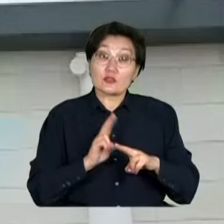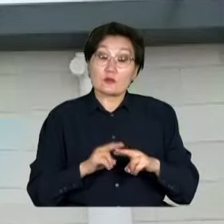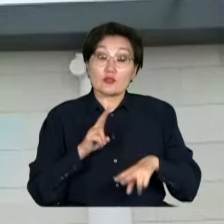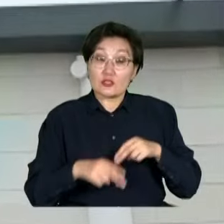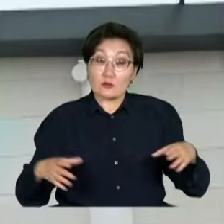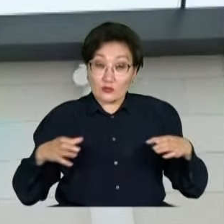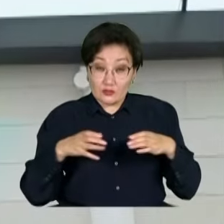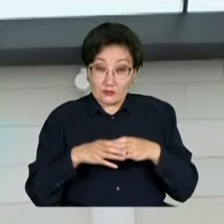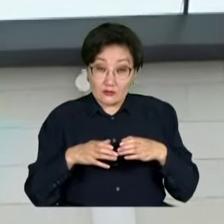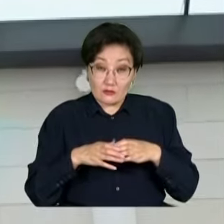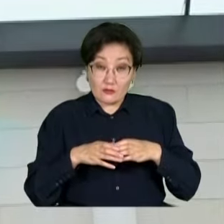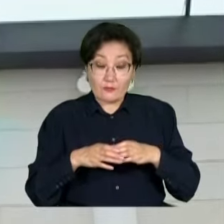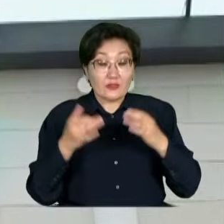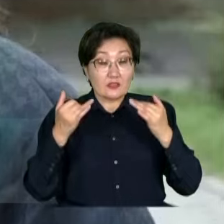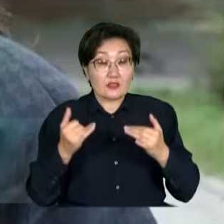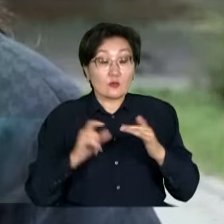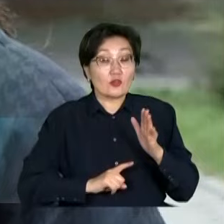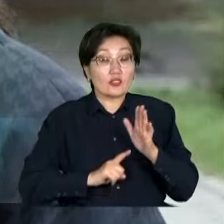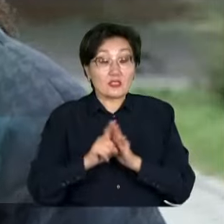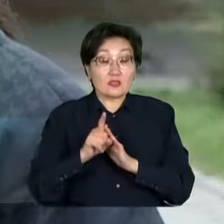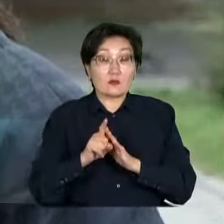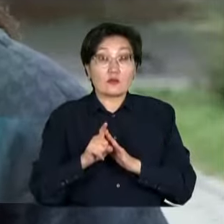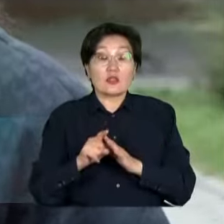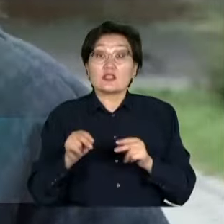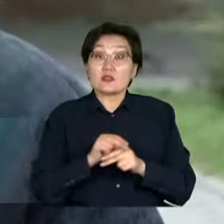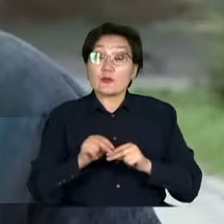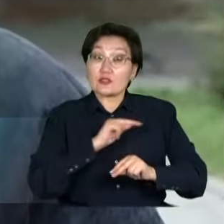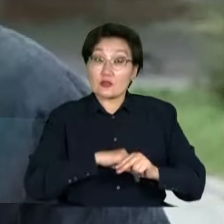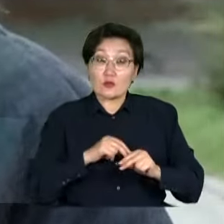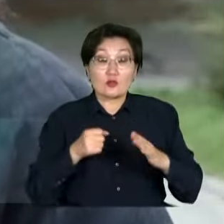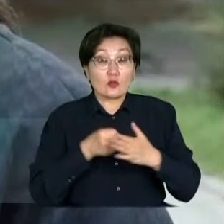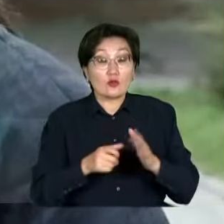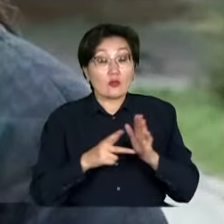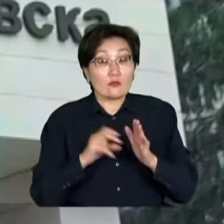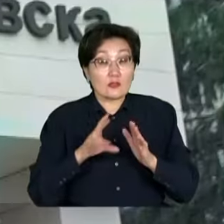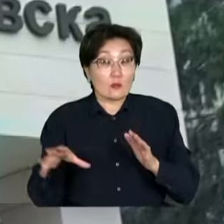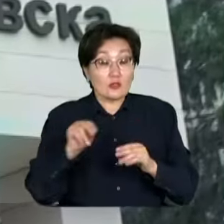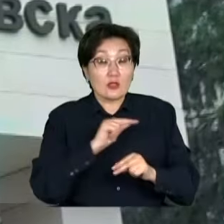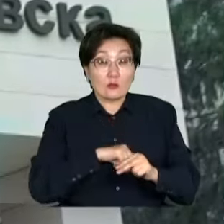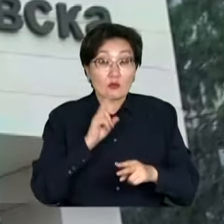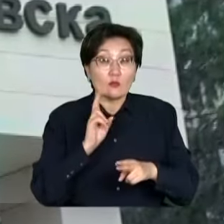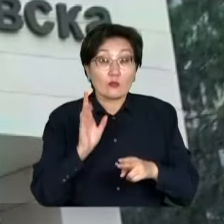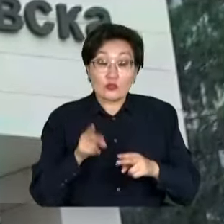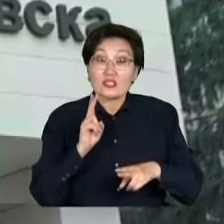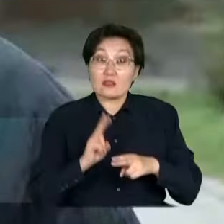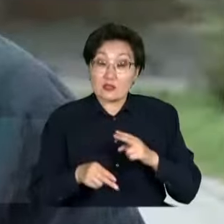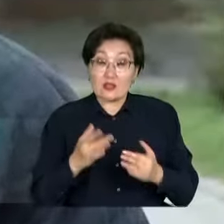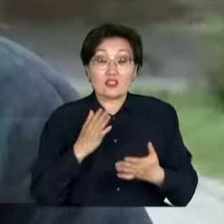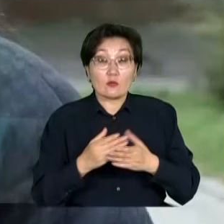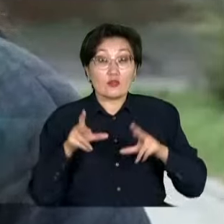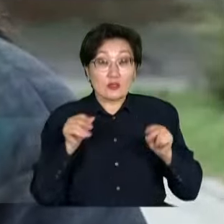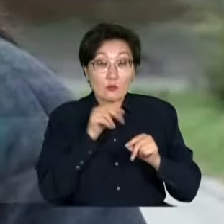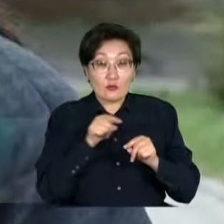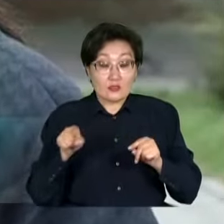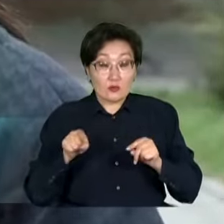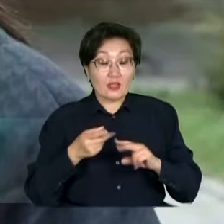подрядчик сейчас начинает исправительные работы. И до 8 ноября все работы будут завершены. Есть гарантийный срок. В